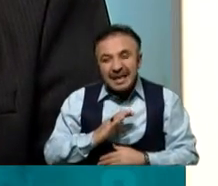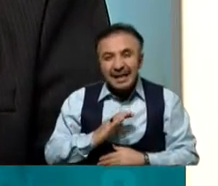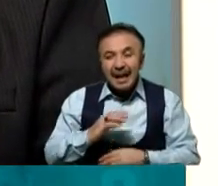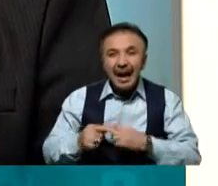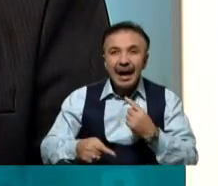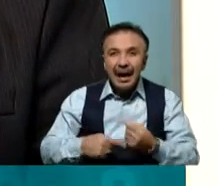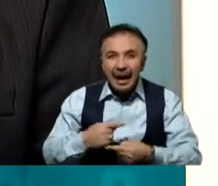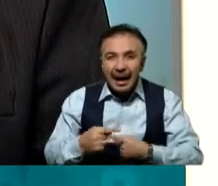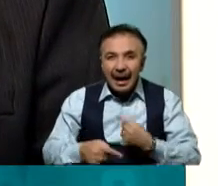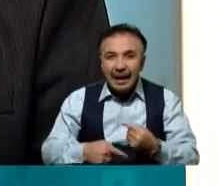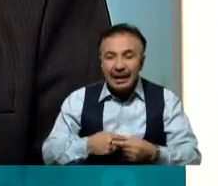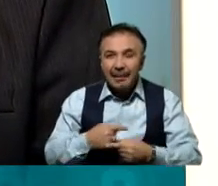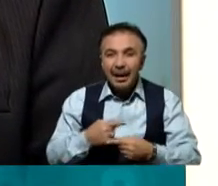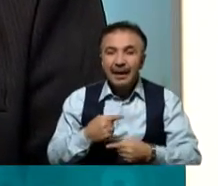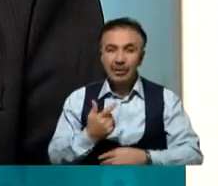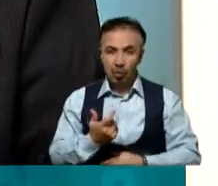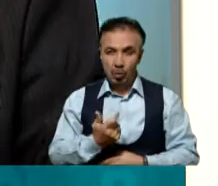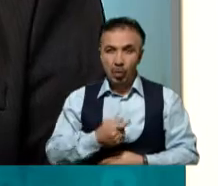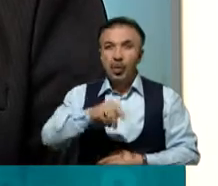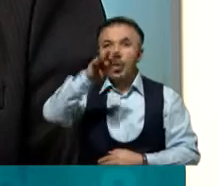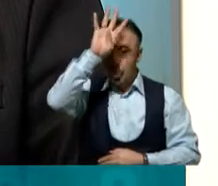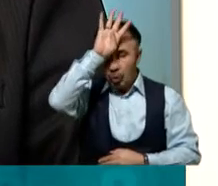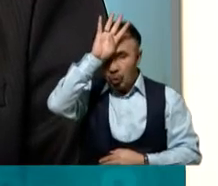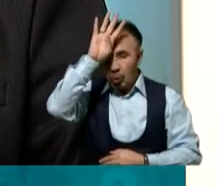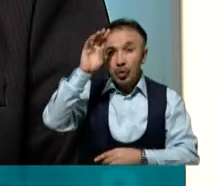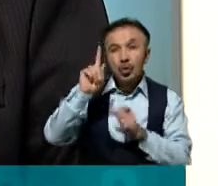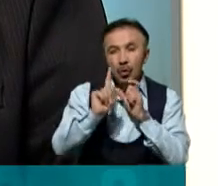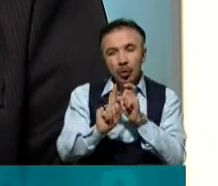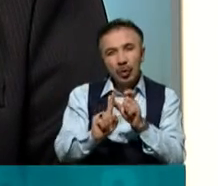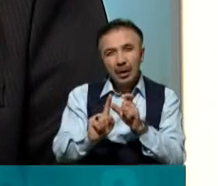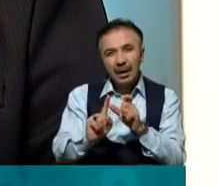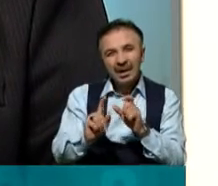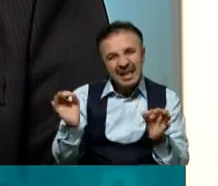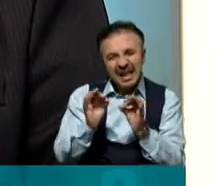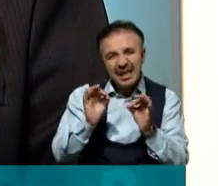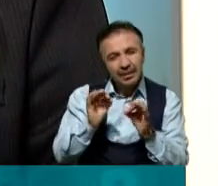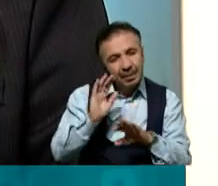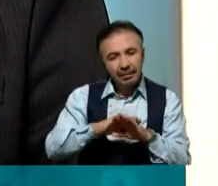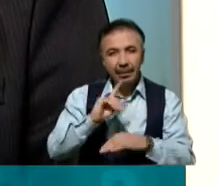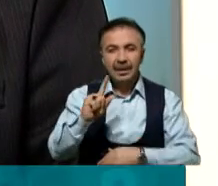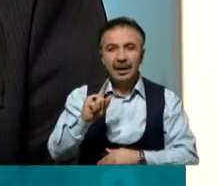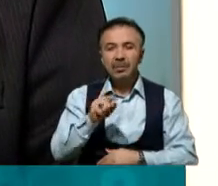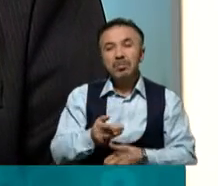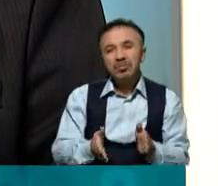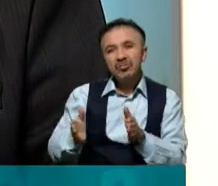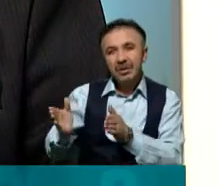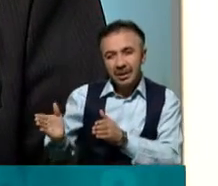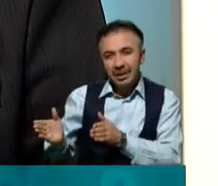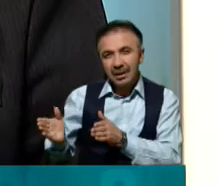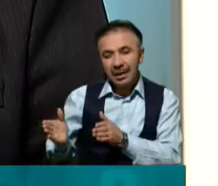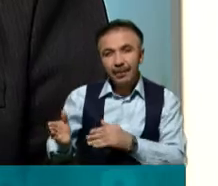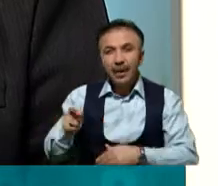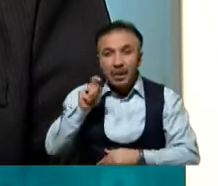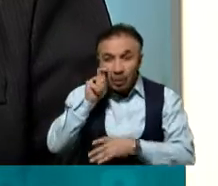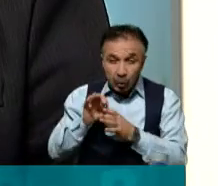koruyarak, koruyarak ilişkilerimizi ona göre tanzim etmek. Yani bunun dışında